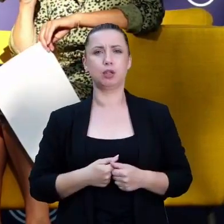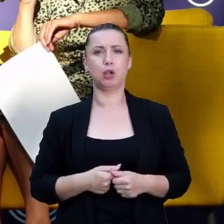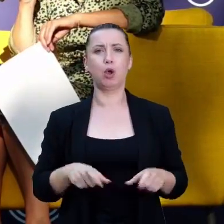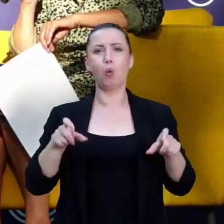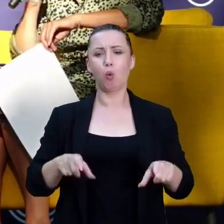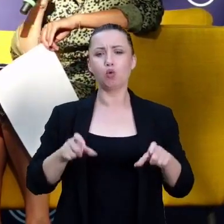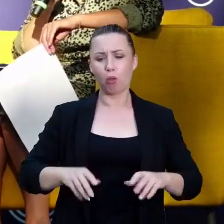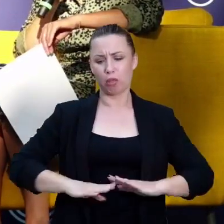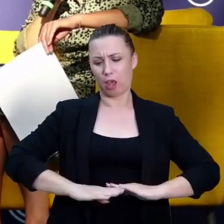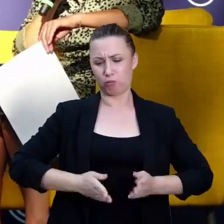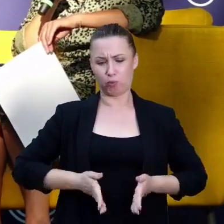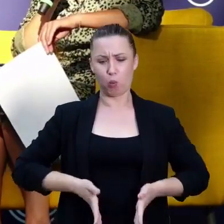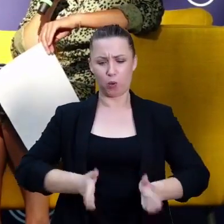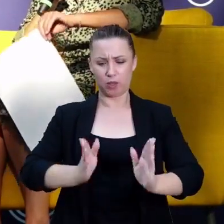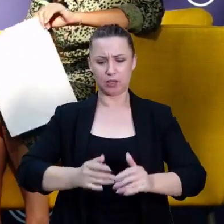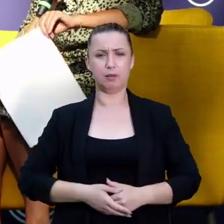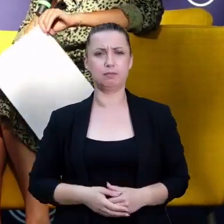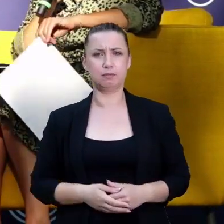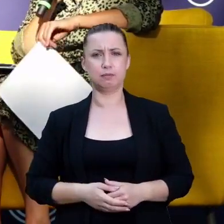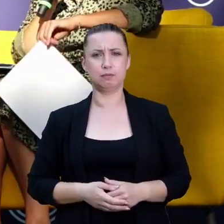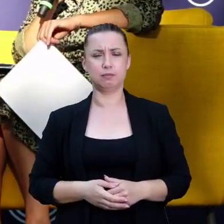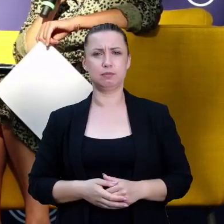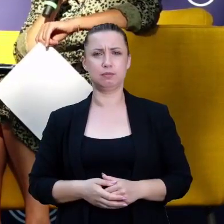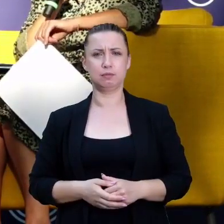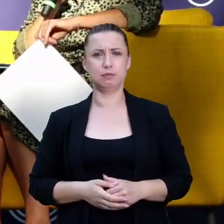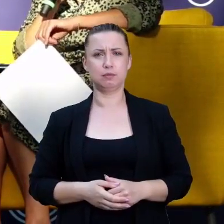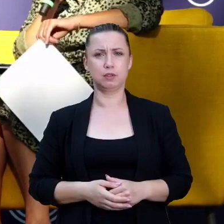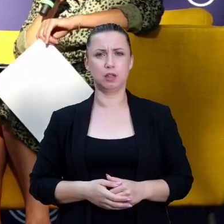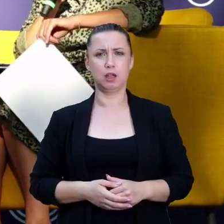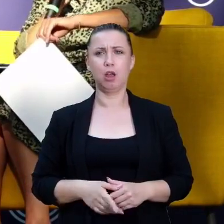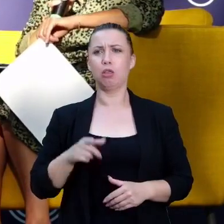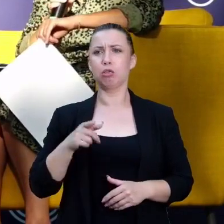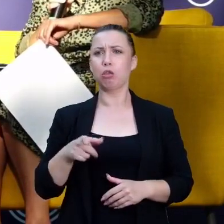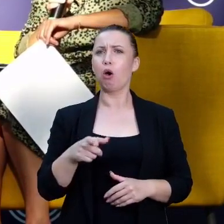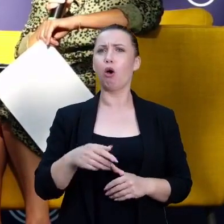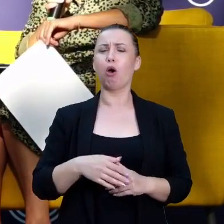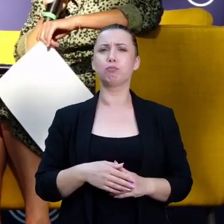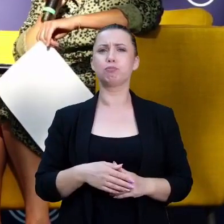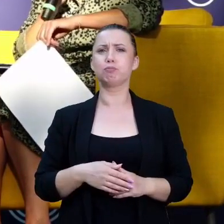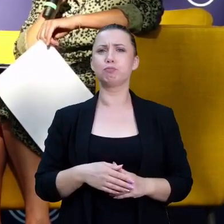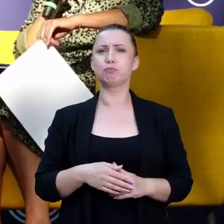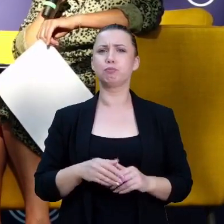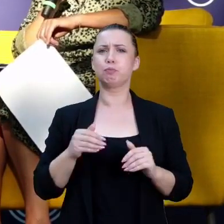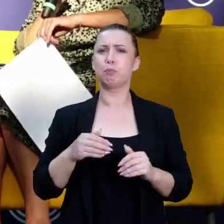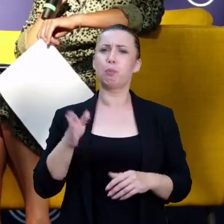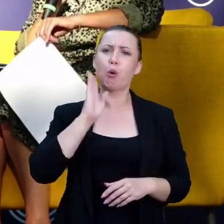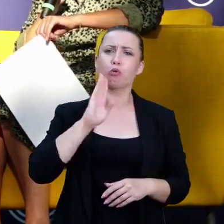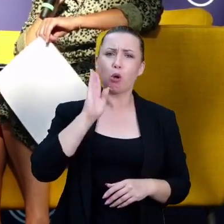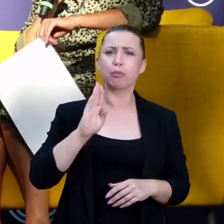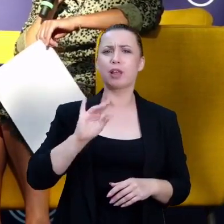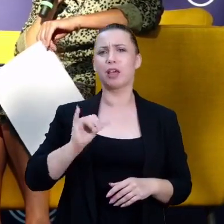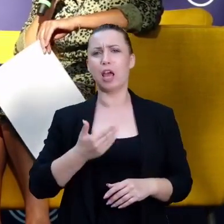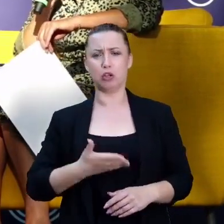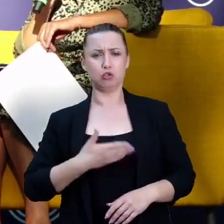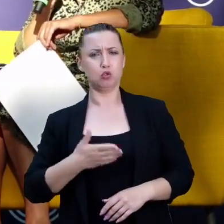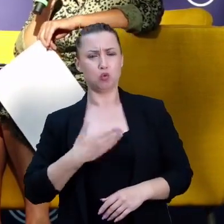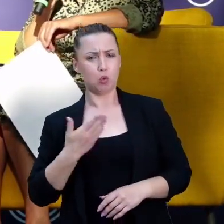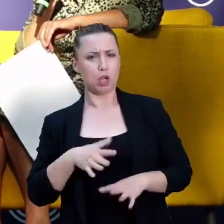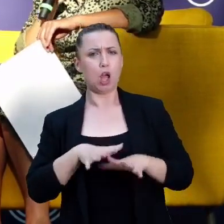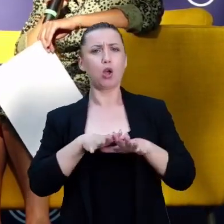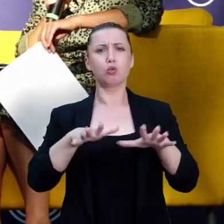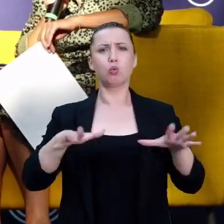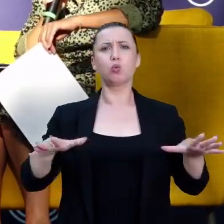na krawężniku. To oddaje pewnie tęsknoty wielu kobiet, ale chyba też jest dalekie